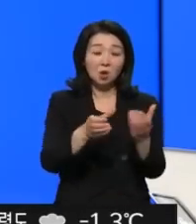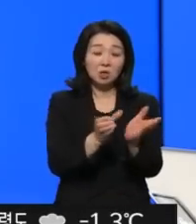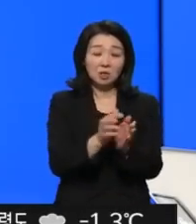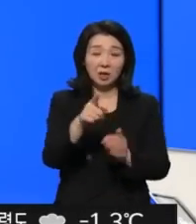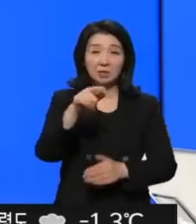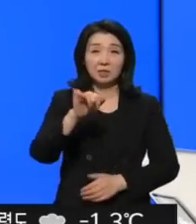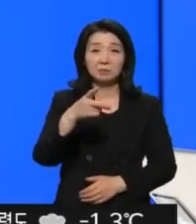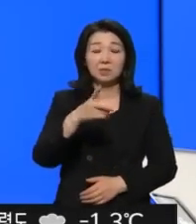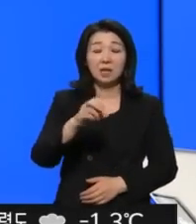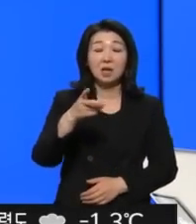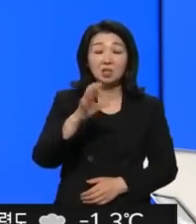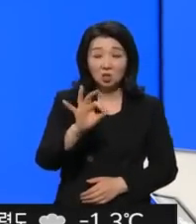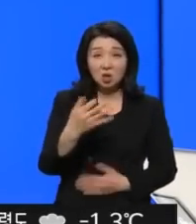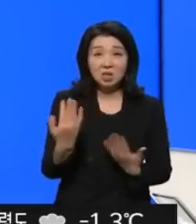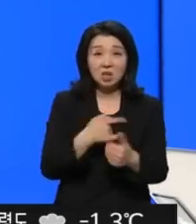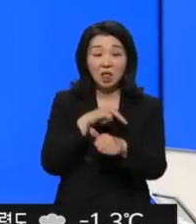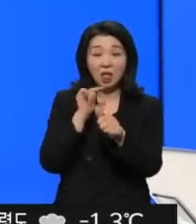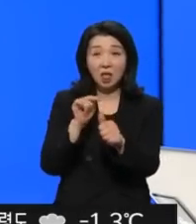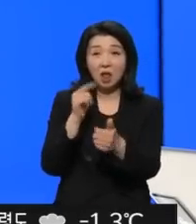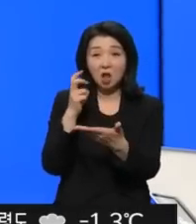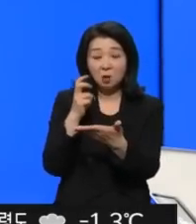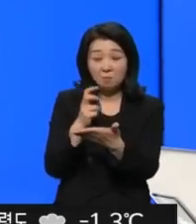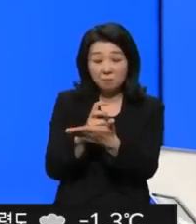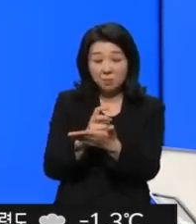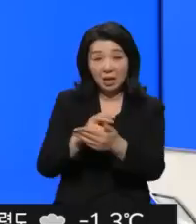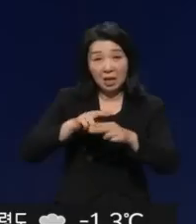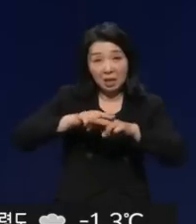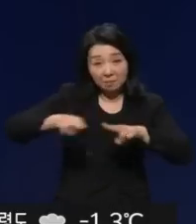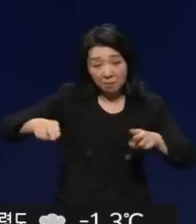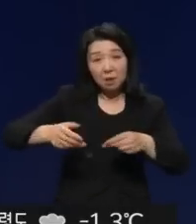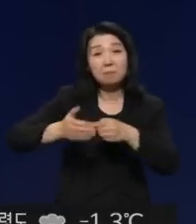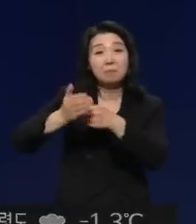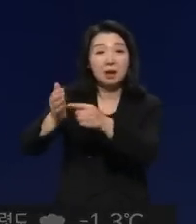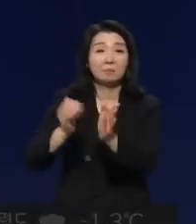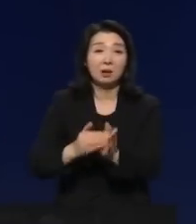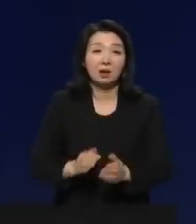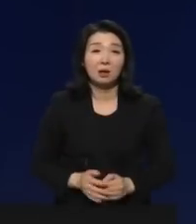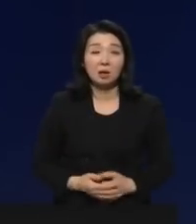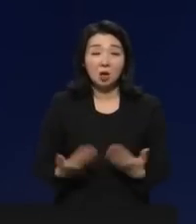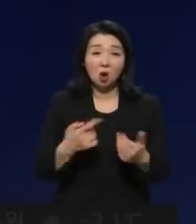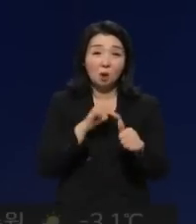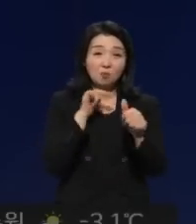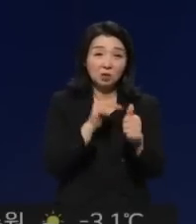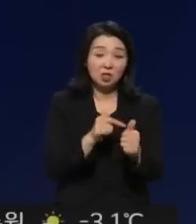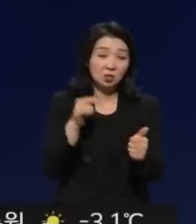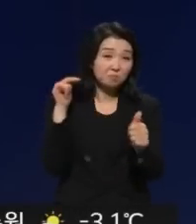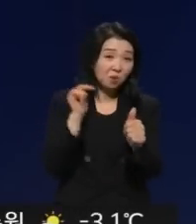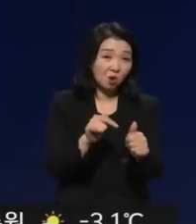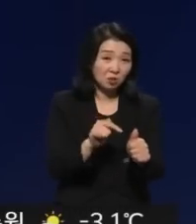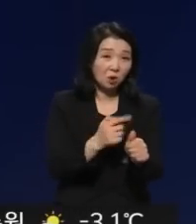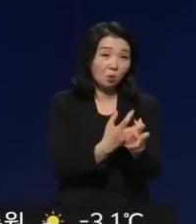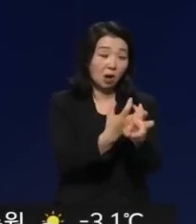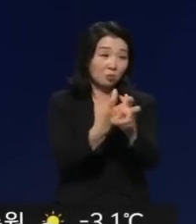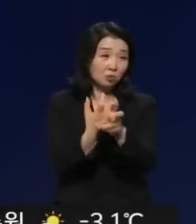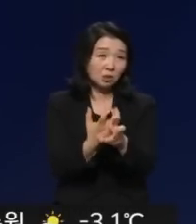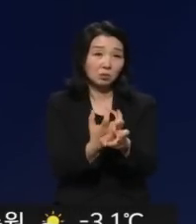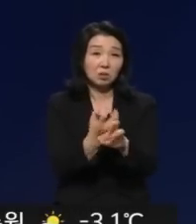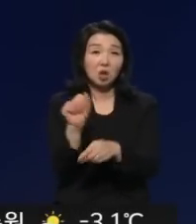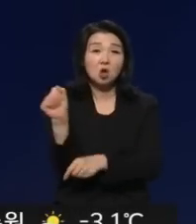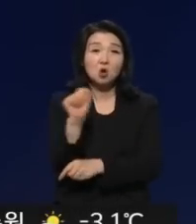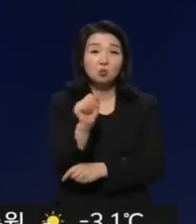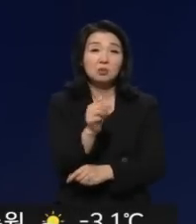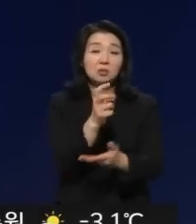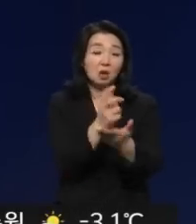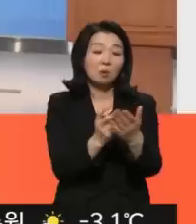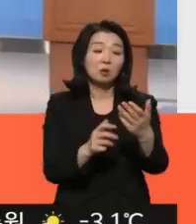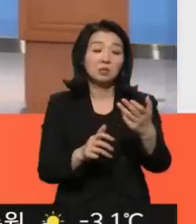업무 개시 명령을 없애는 법안을 발의했다는 거죠. 네, 그렇습니다. 이 업무 개시 명령 조항은 화물자동차 운수사업법